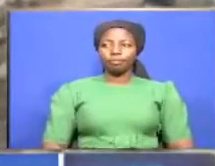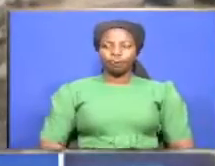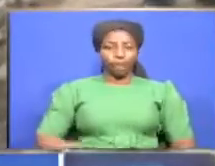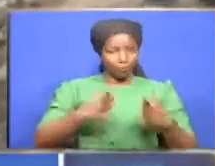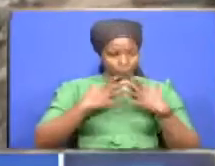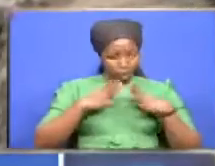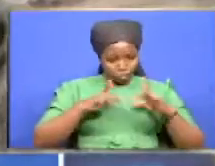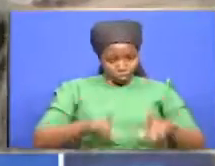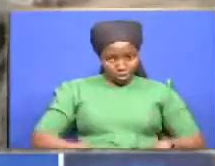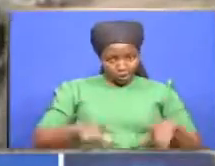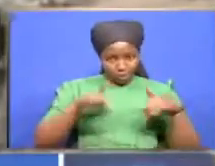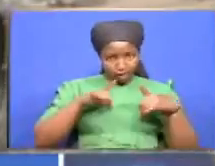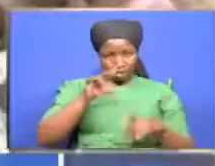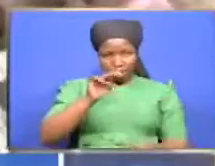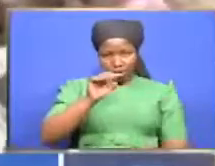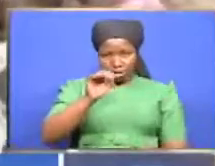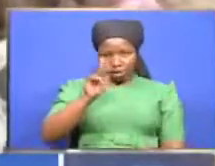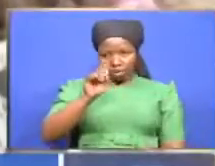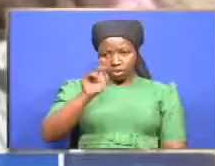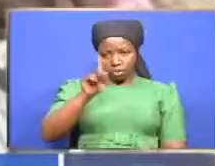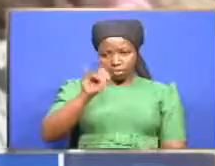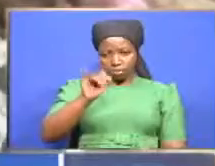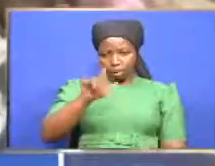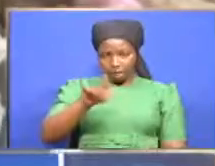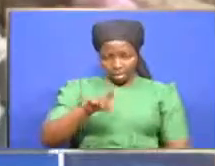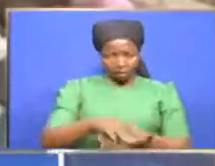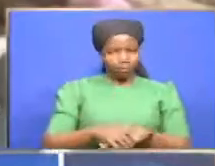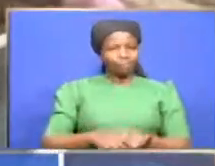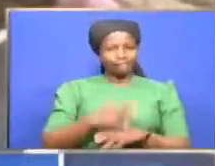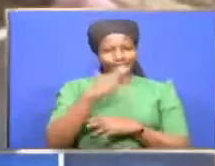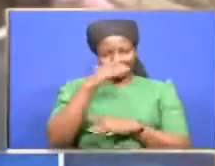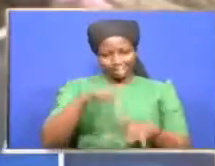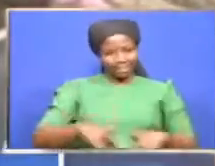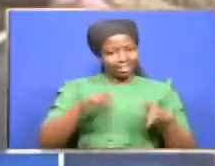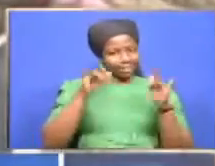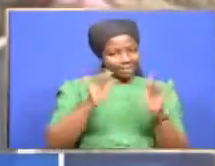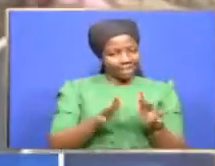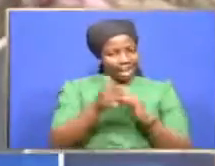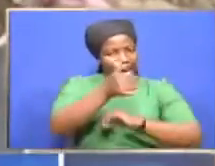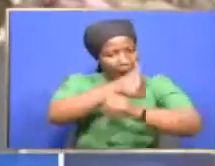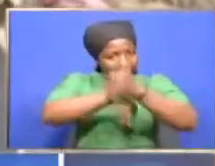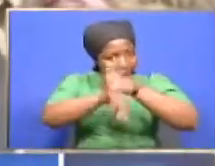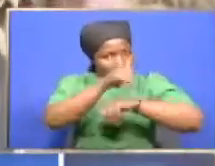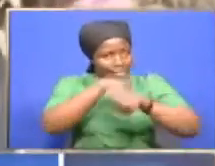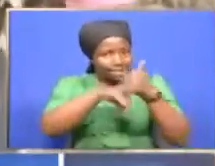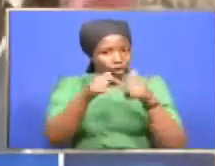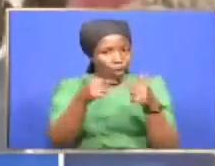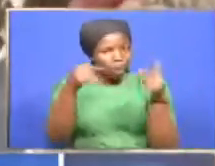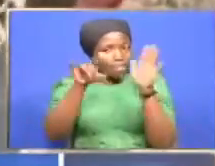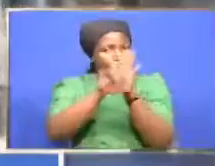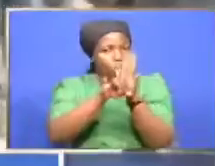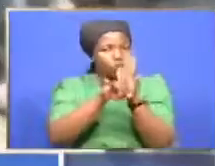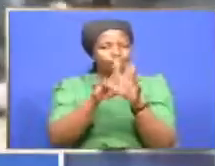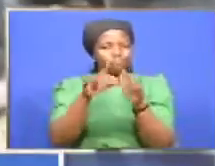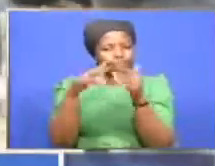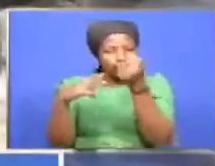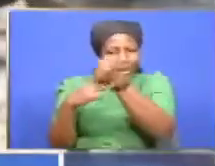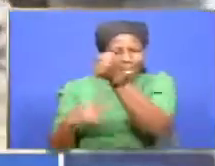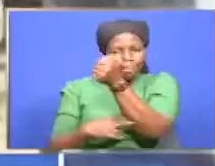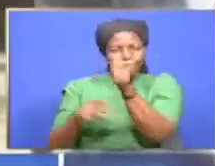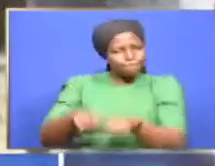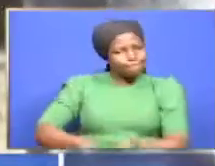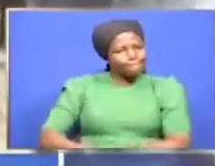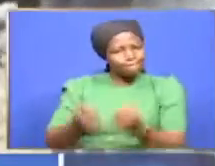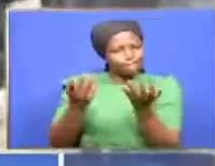Wakazi wa sehemu ya Norkopir huko Kitengela walichukua sheria mikononi mwao na kubomoa daraja hilo wakisema kuwa mashirika husika